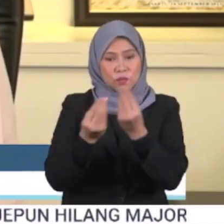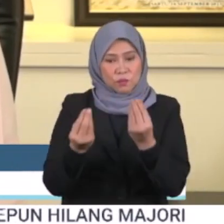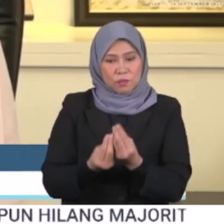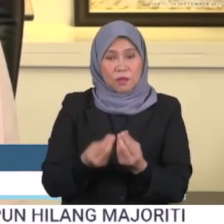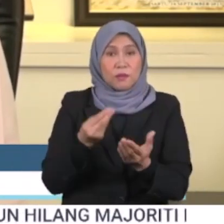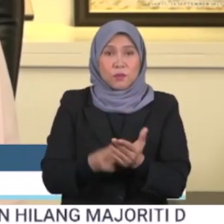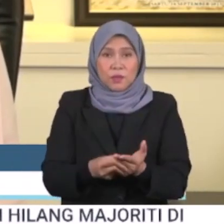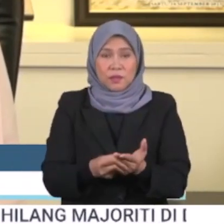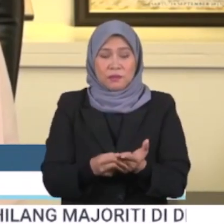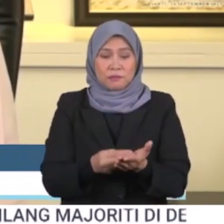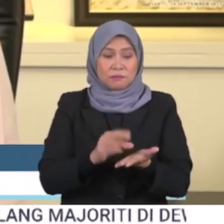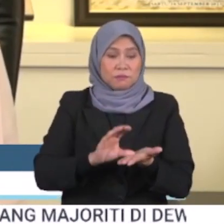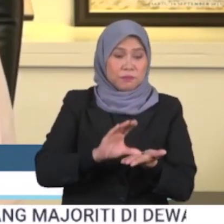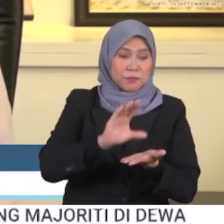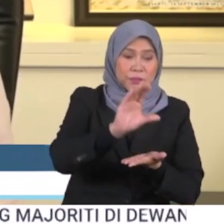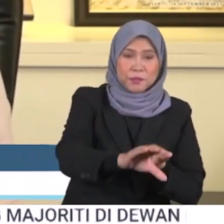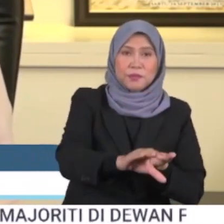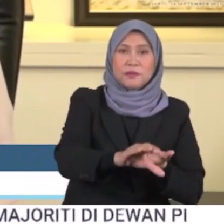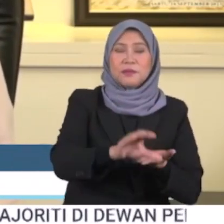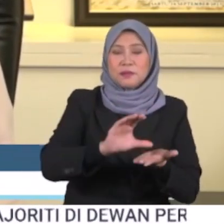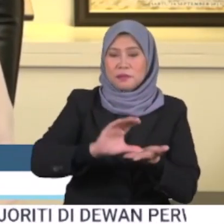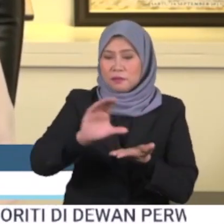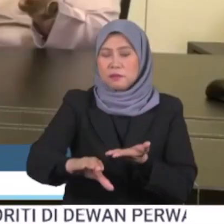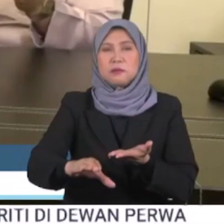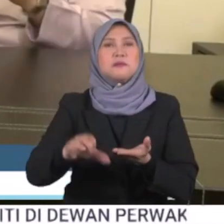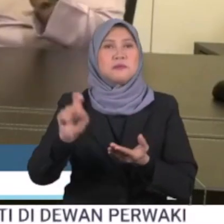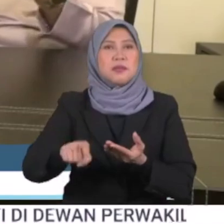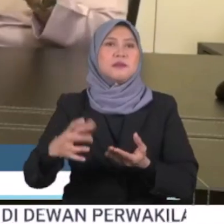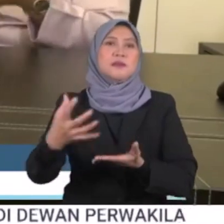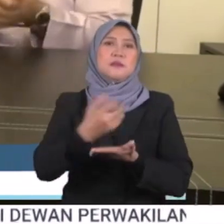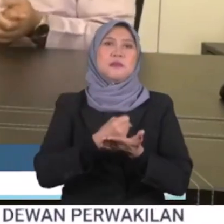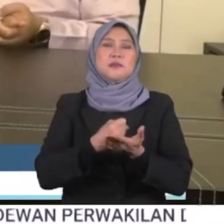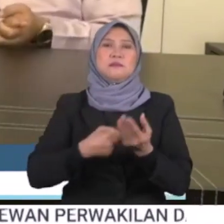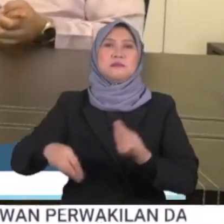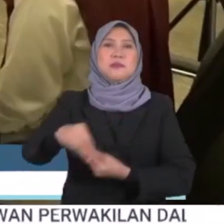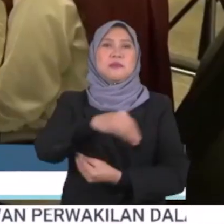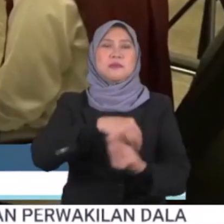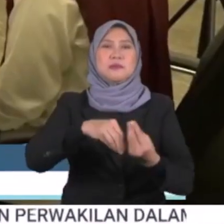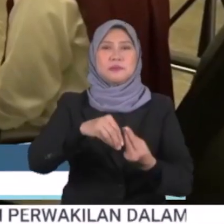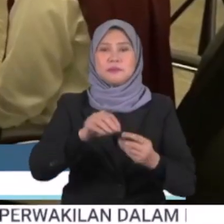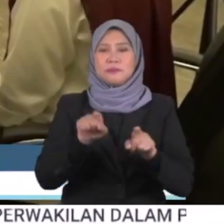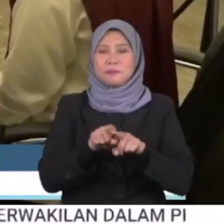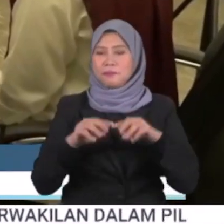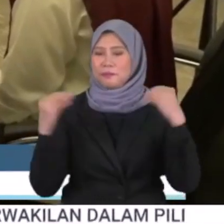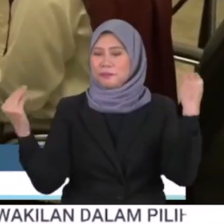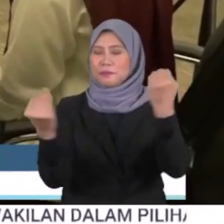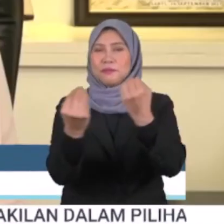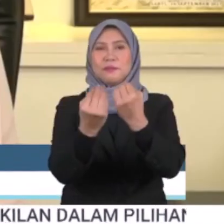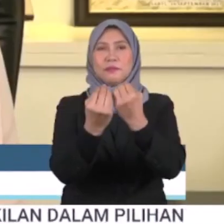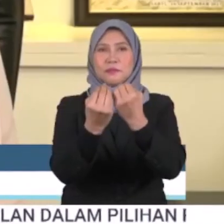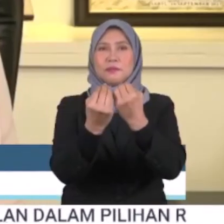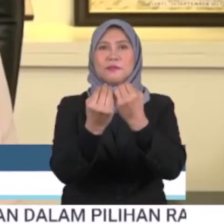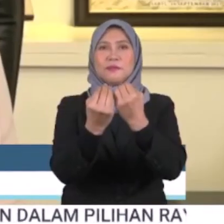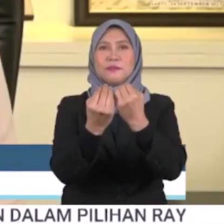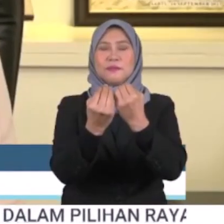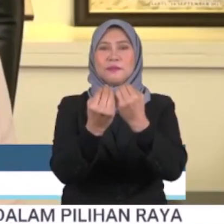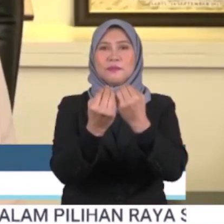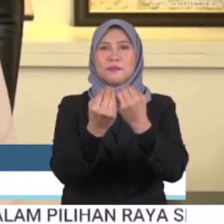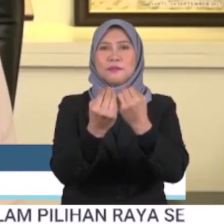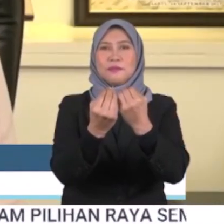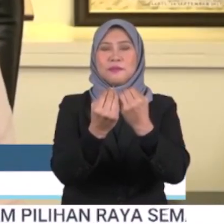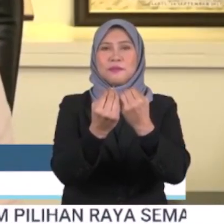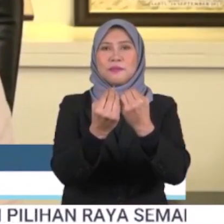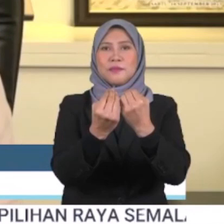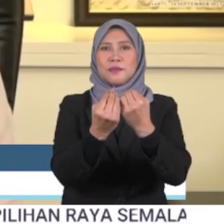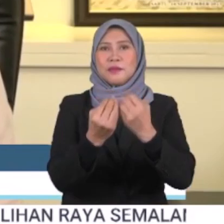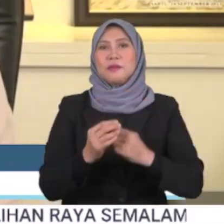diperuntukkan tadi itu dapat benar-benar menghasilkan satu masyarakat dan dalam konteks produk,